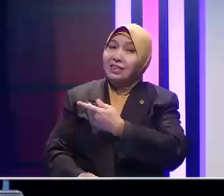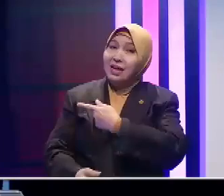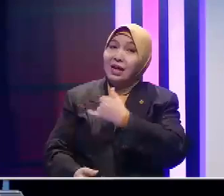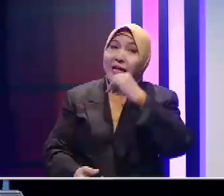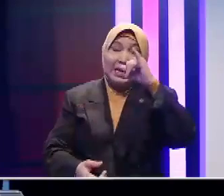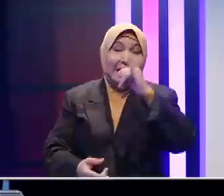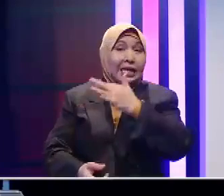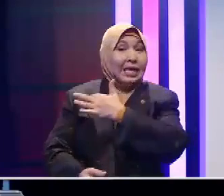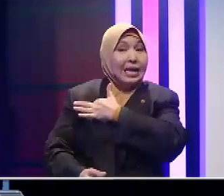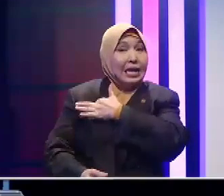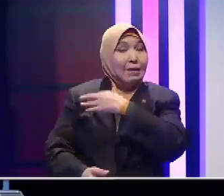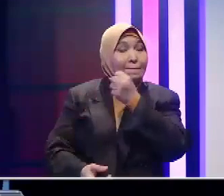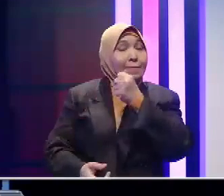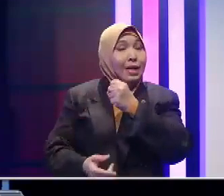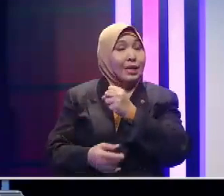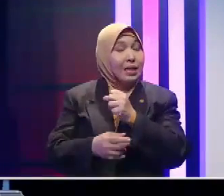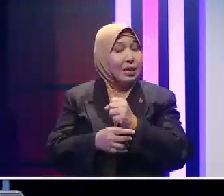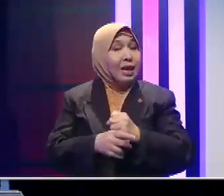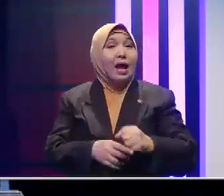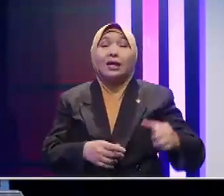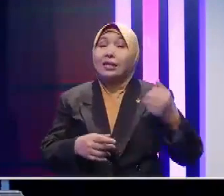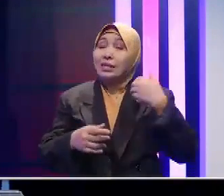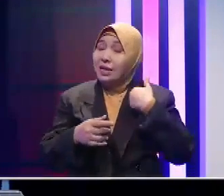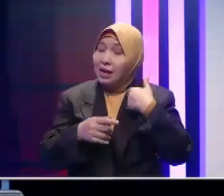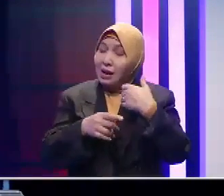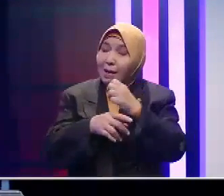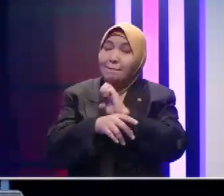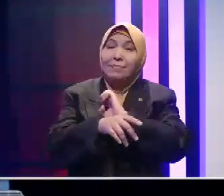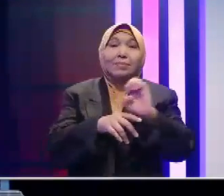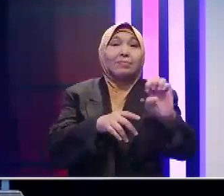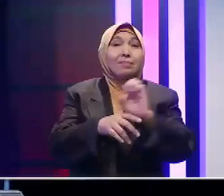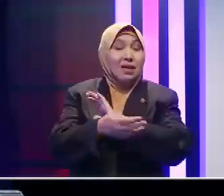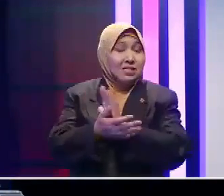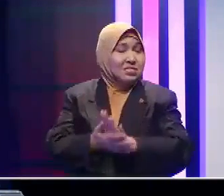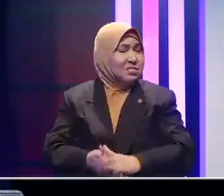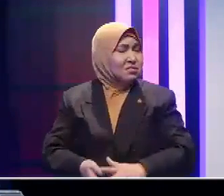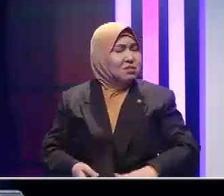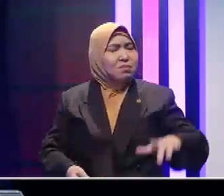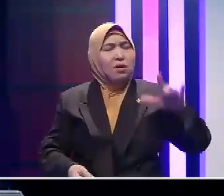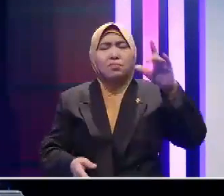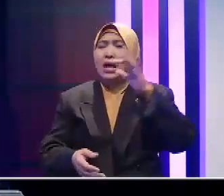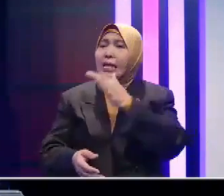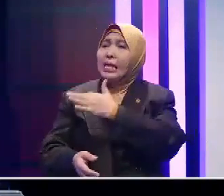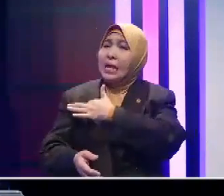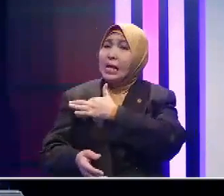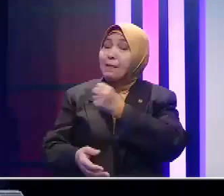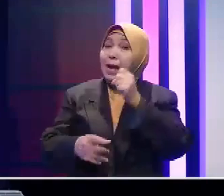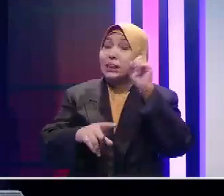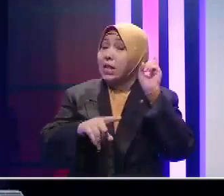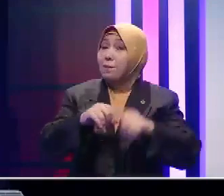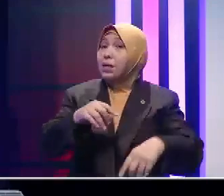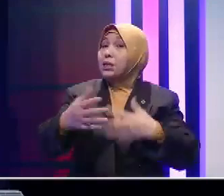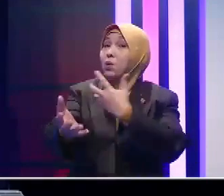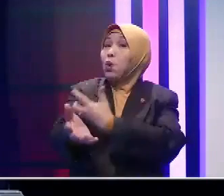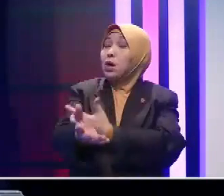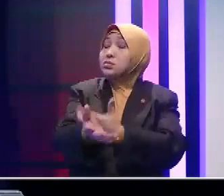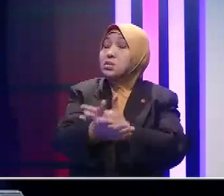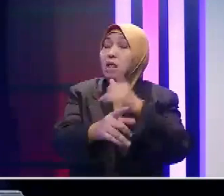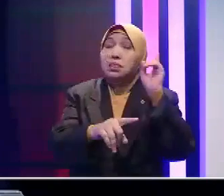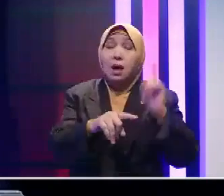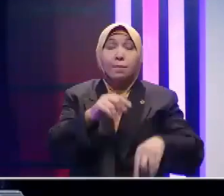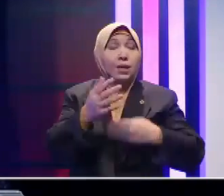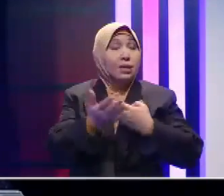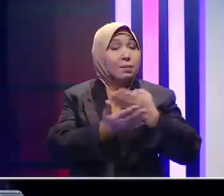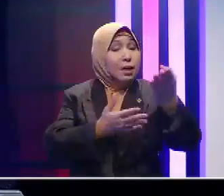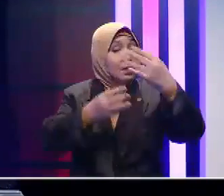Iman mutiara. Allah, iman adalah mutiara. Subhanallah, iman tak dapat diwarisi, iman tak dapat dibeli. Ianya